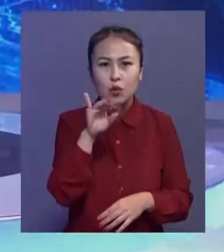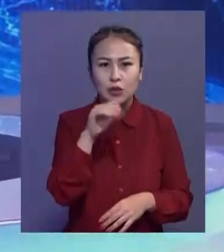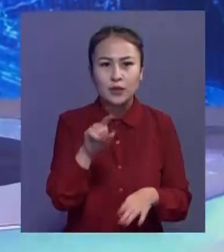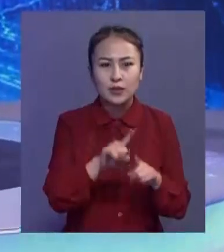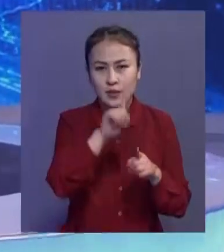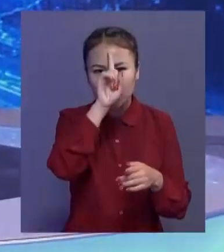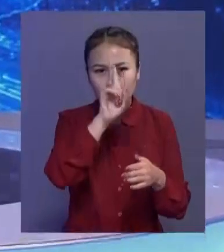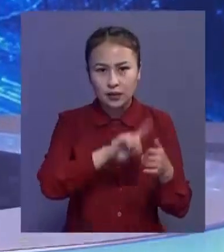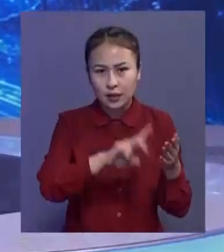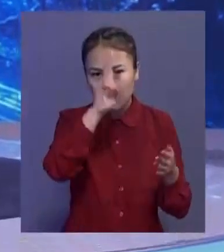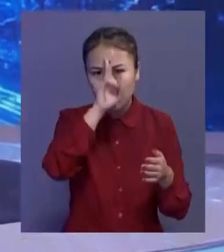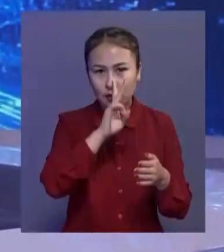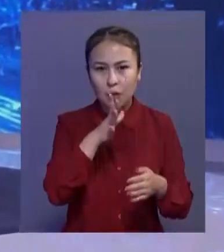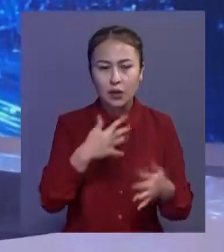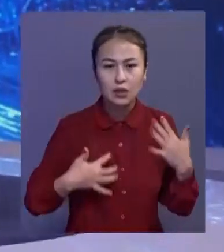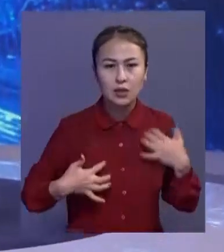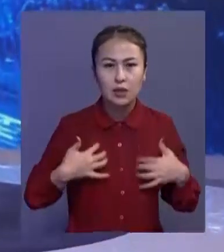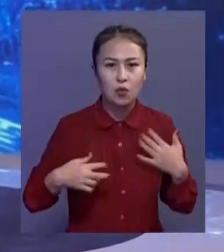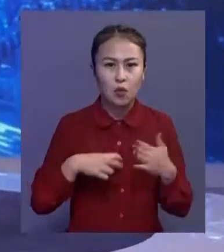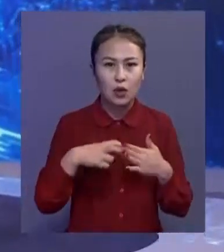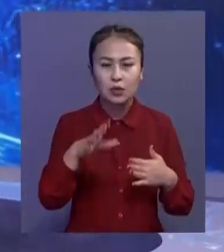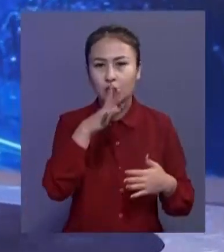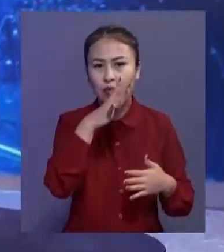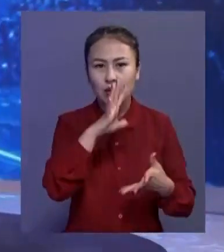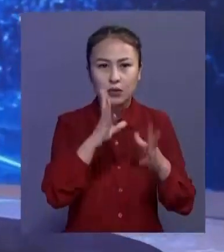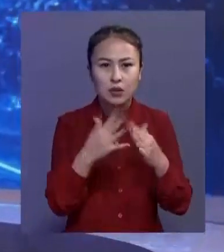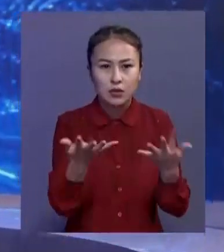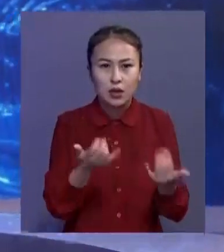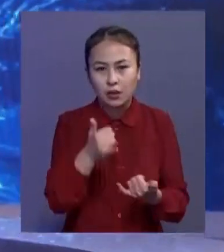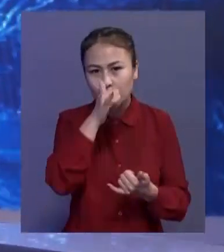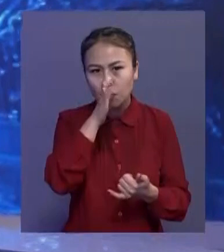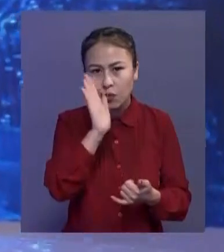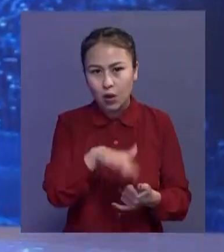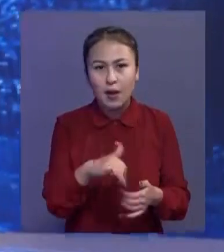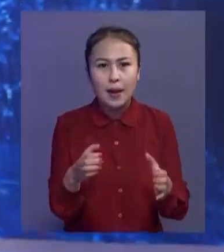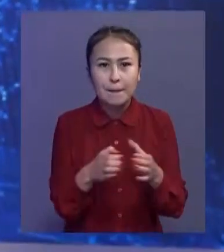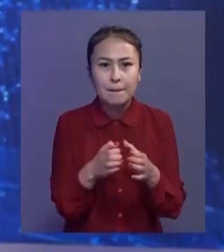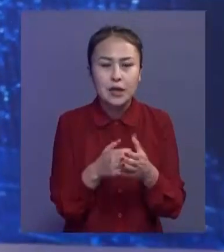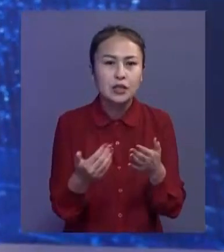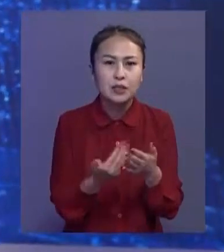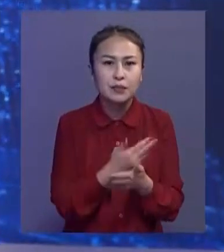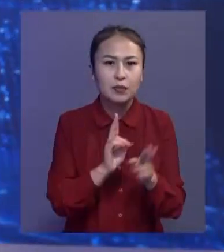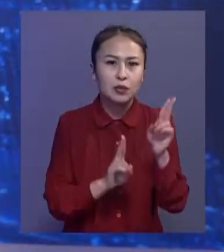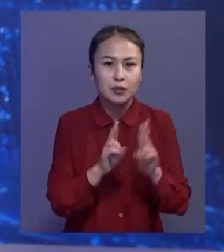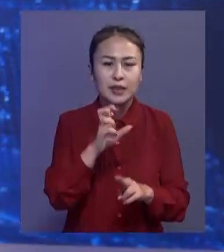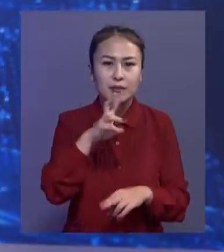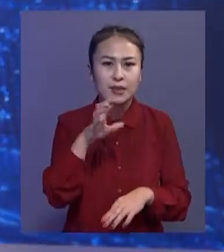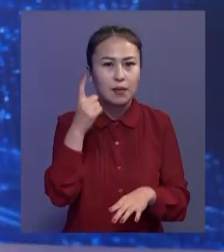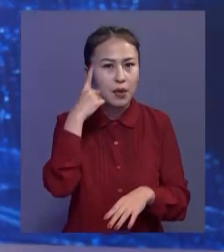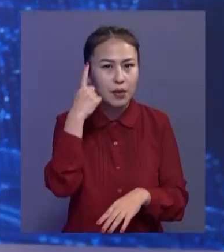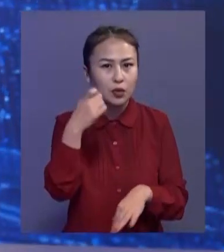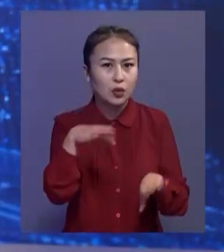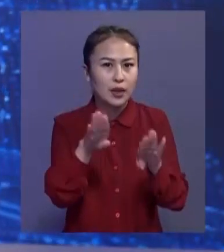Қазпоштаға сенгендер екі айдан бері асыға күткен сәлемдемесін уақытылы ала алмай сергелденге түсті. Бұған компанияның жаңашылдыққа бет бұрып